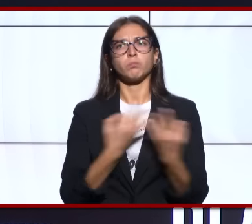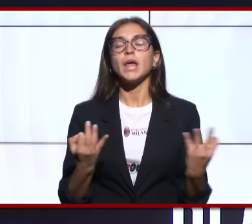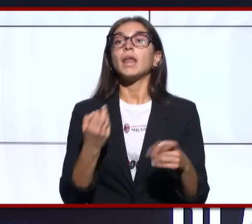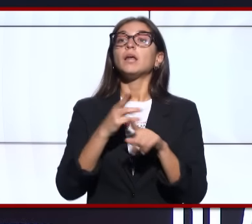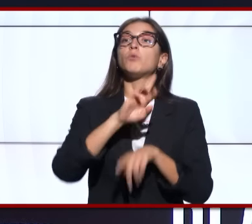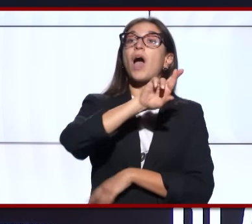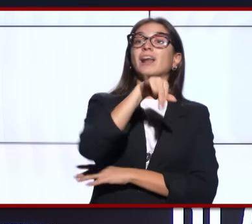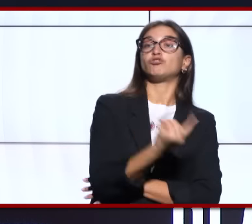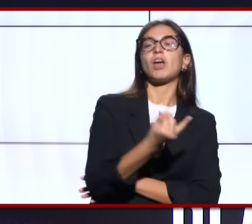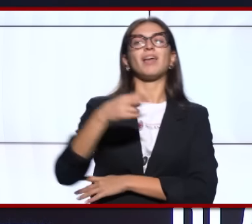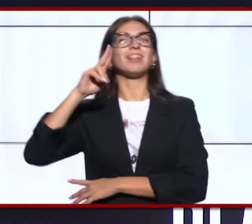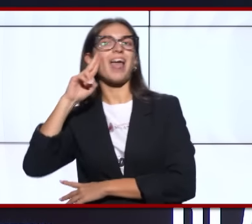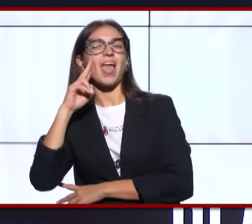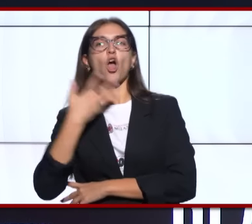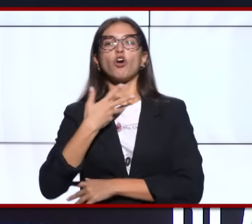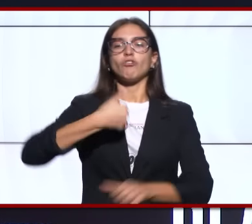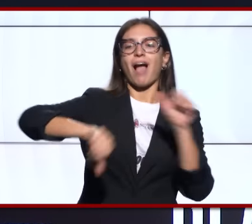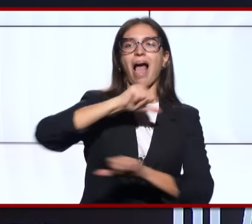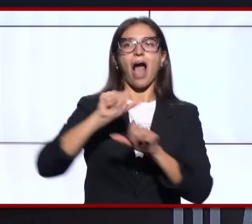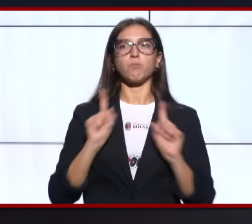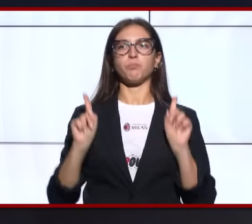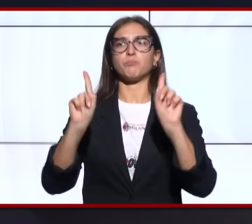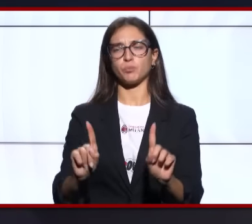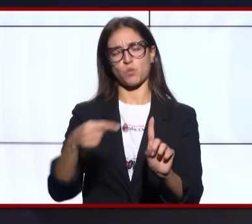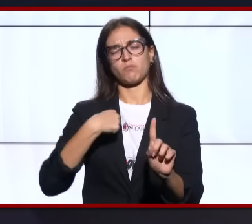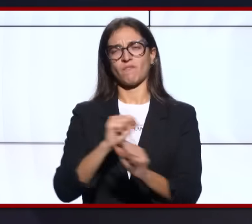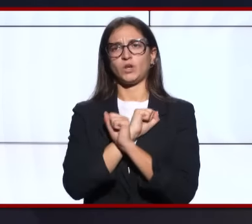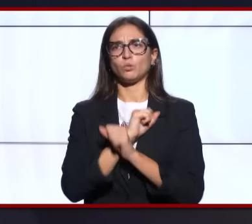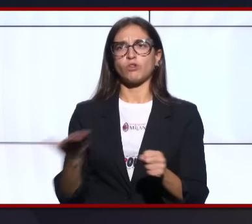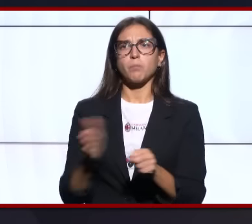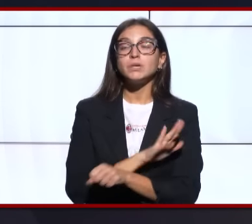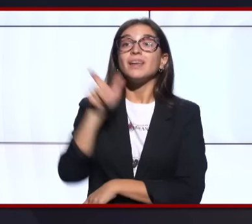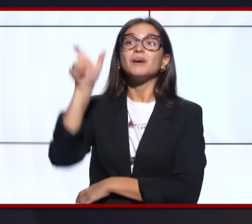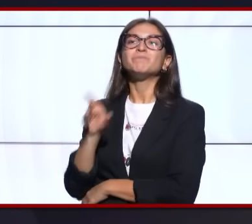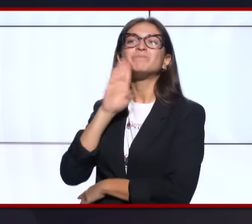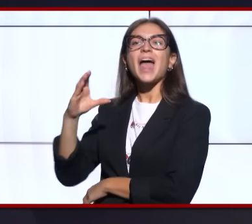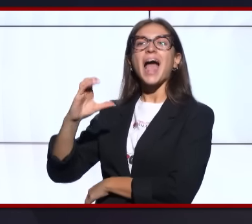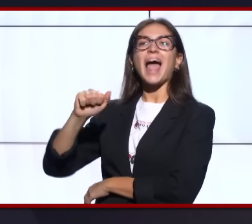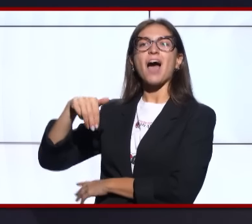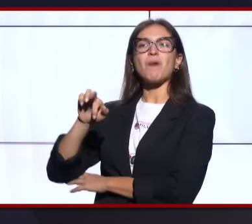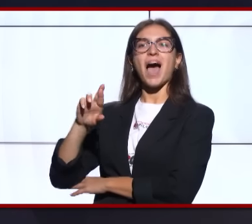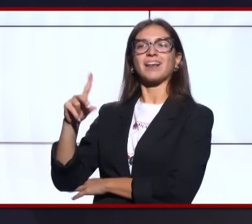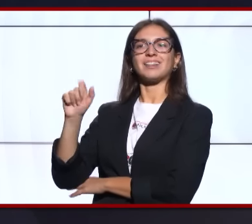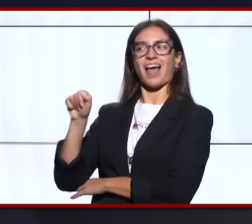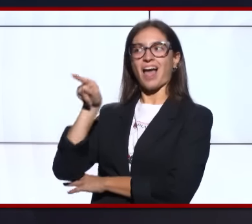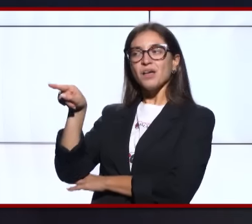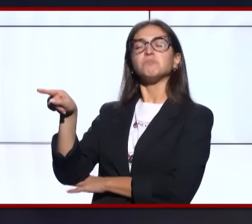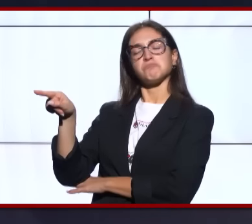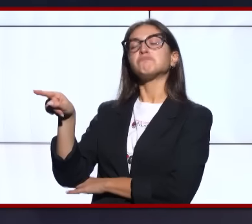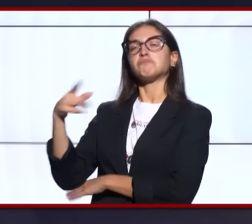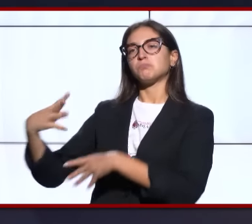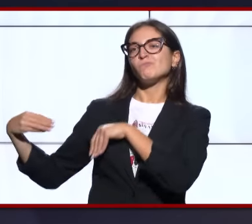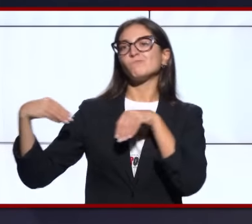Tigi come tutti gli altri di Camarda non ha cambiato niente e ha entrato ha entrato molto molto